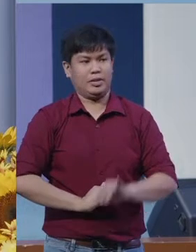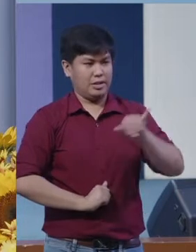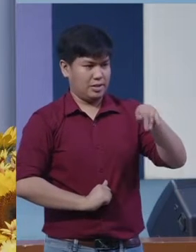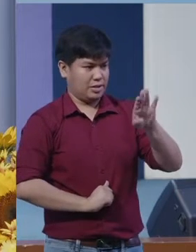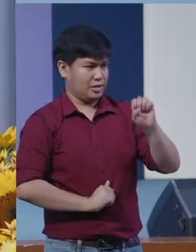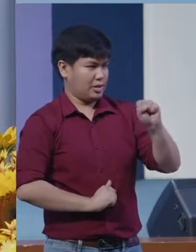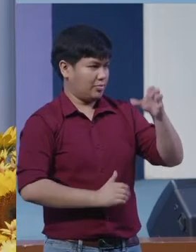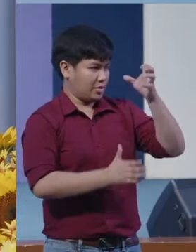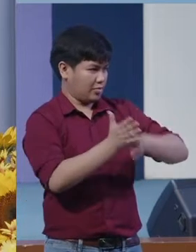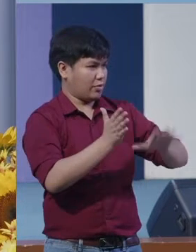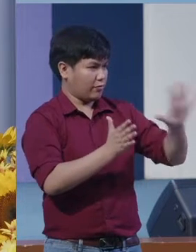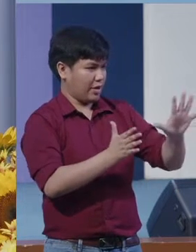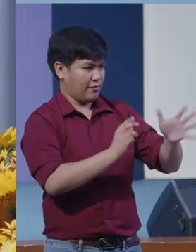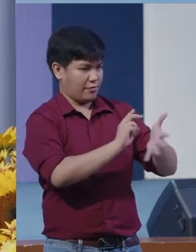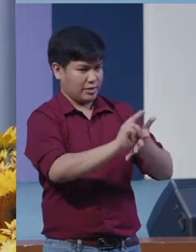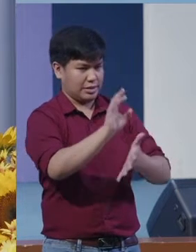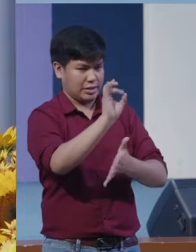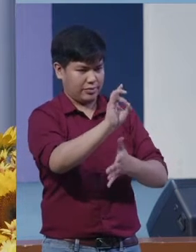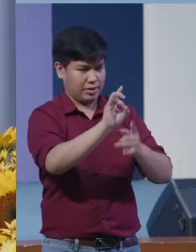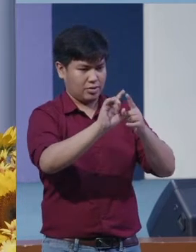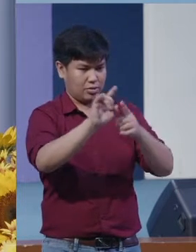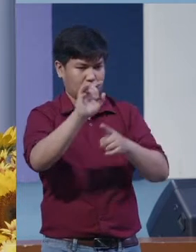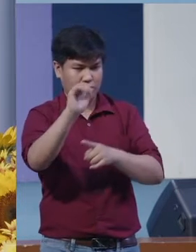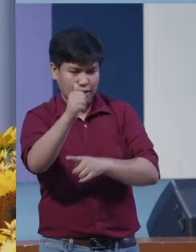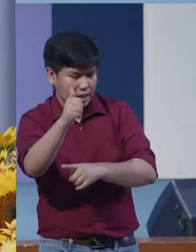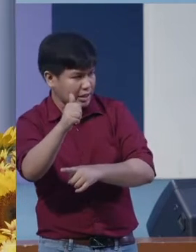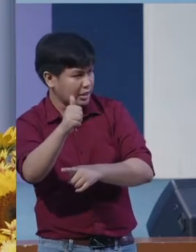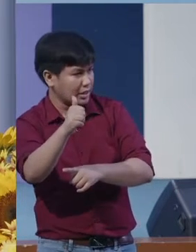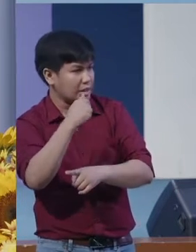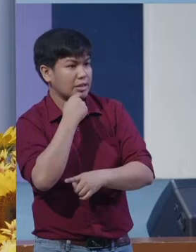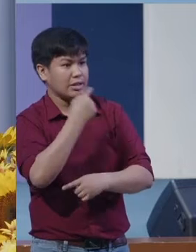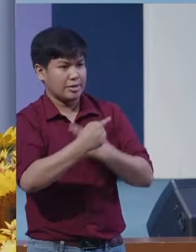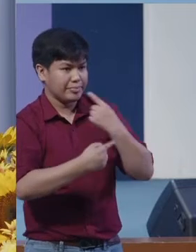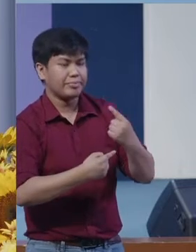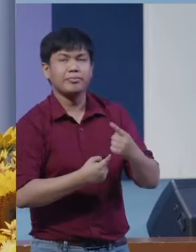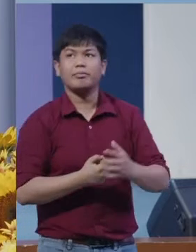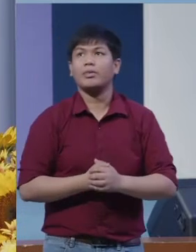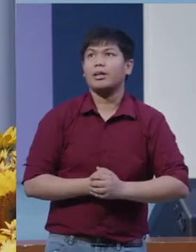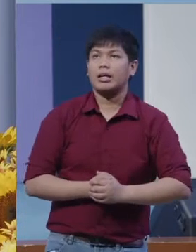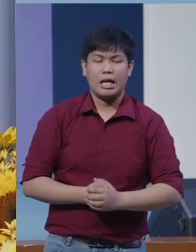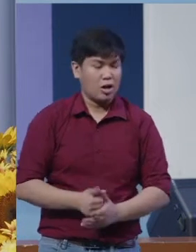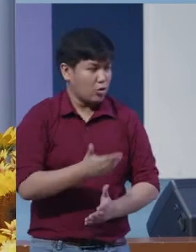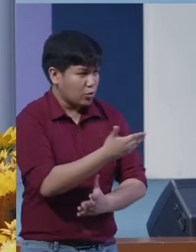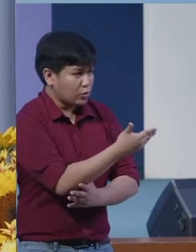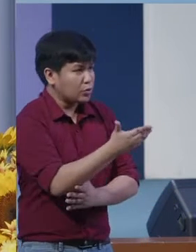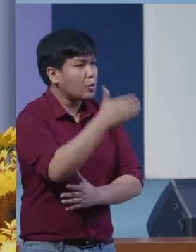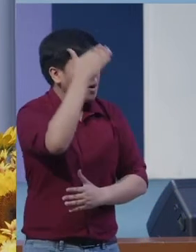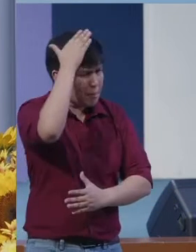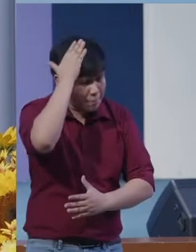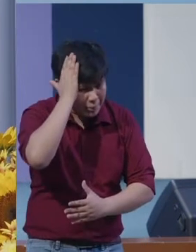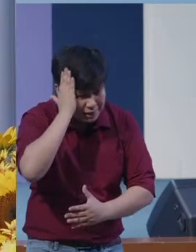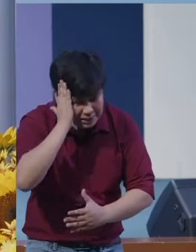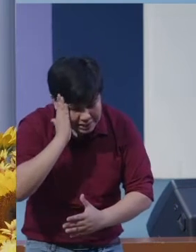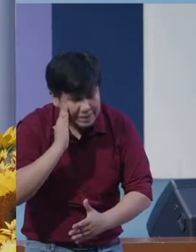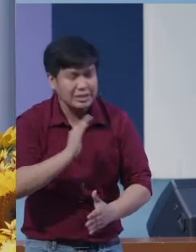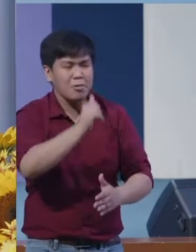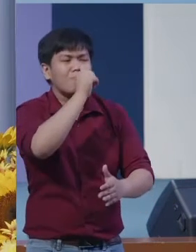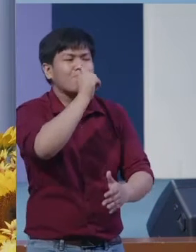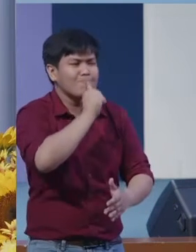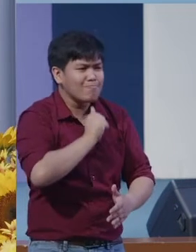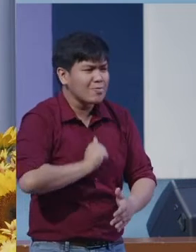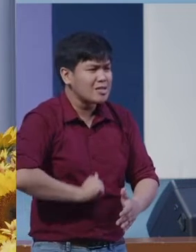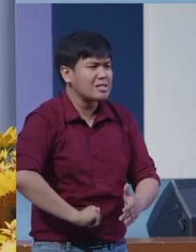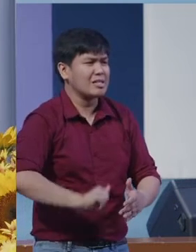verses 7 and 8, tsaka verse 10. Tingnan natin, no? Sabi doon, be patient therefore, brothers, until the coming of the